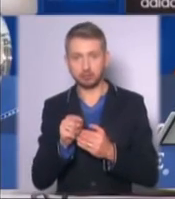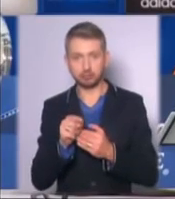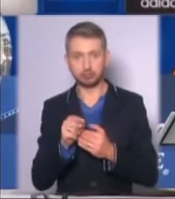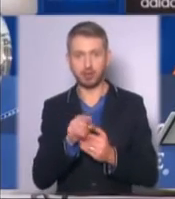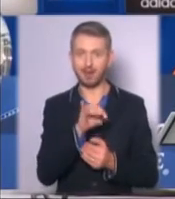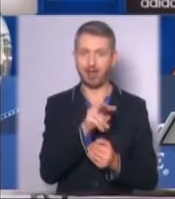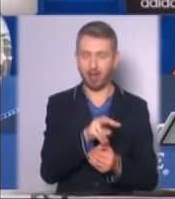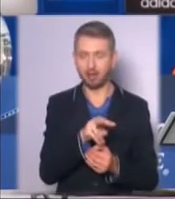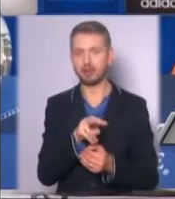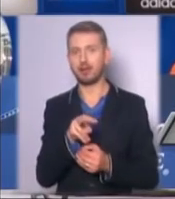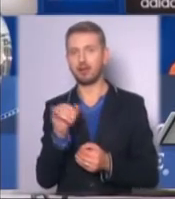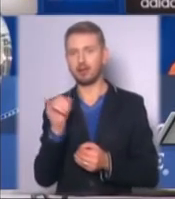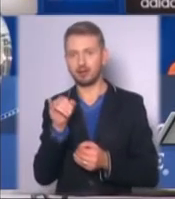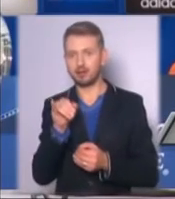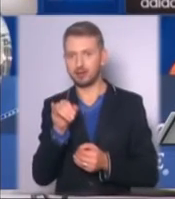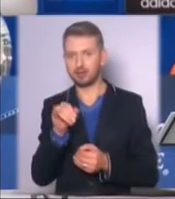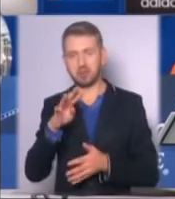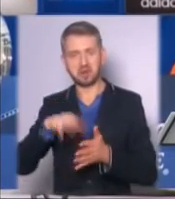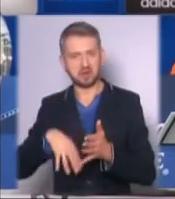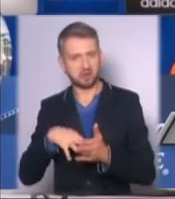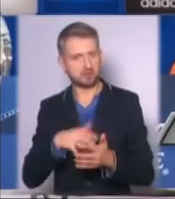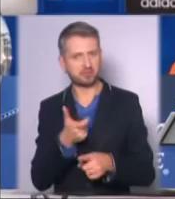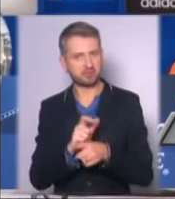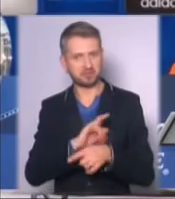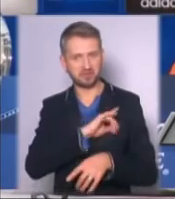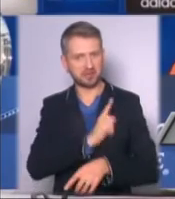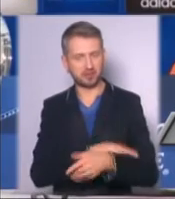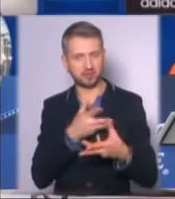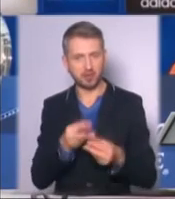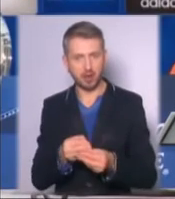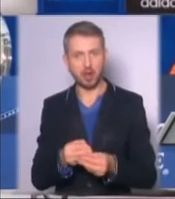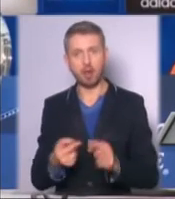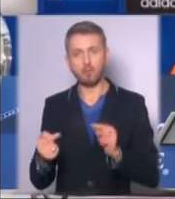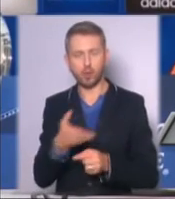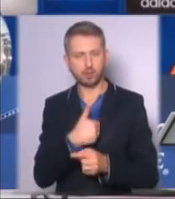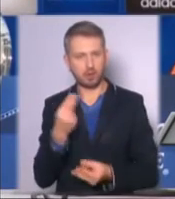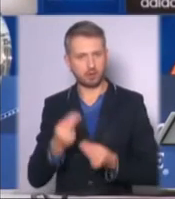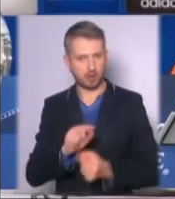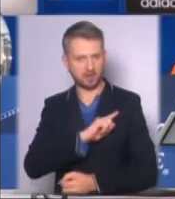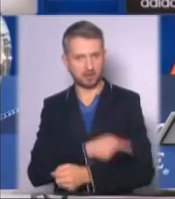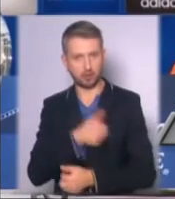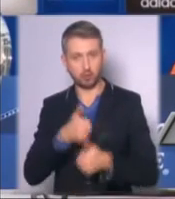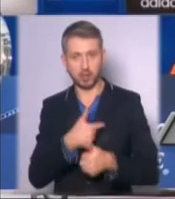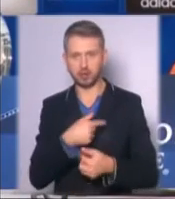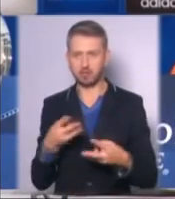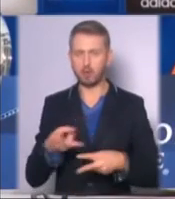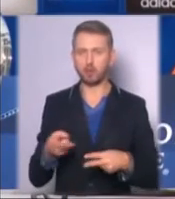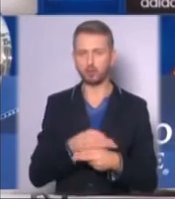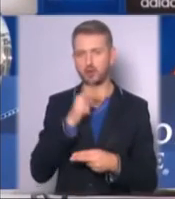Реала. Тому проти нас гратиме вкрай мотивований суперник. Нам потрібно позбутися тих помилок, яких ми припустилися у